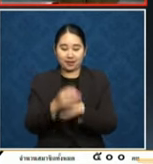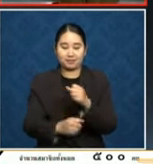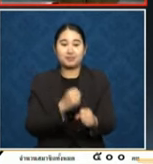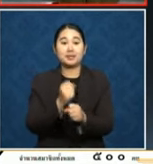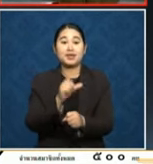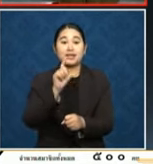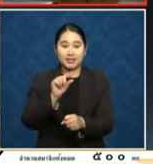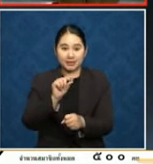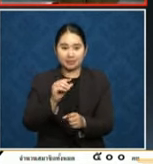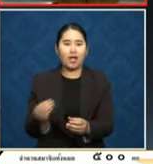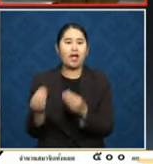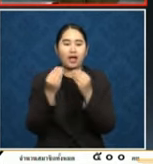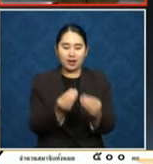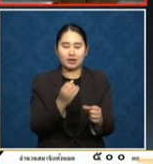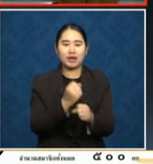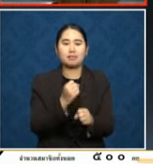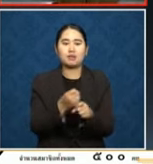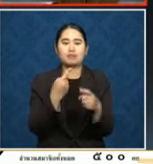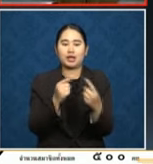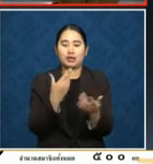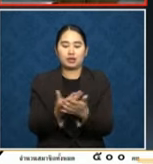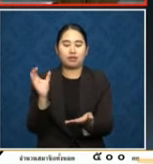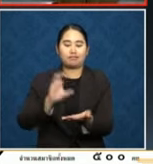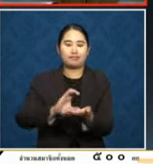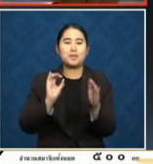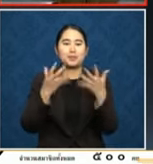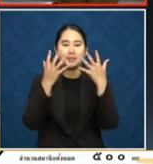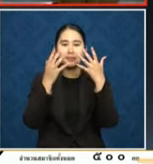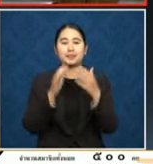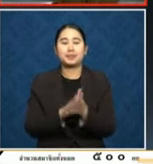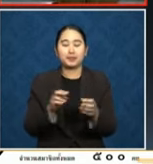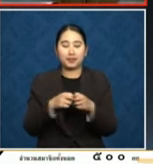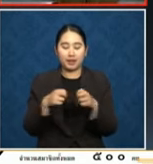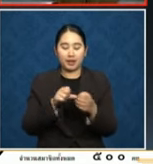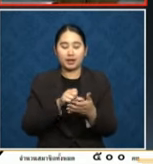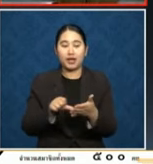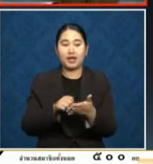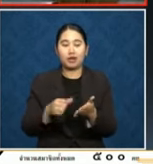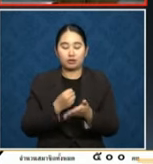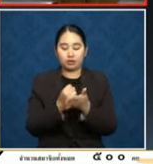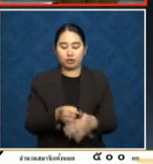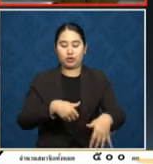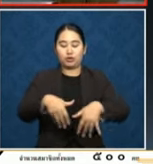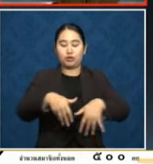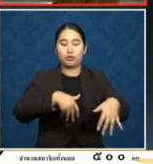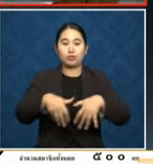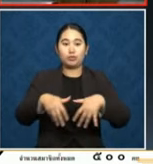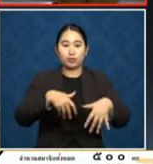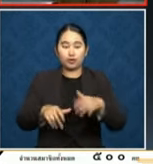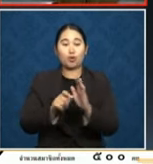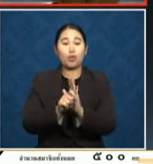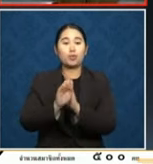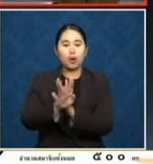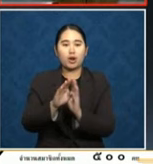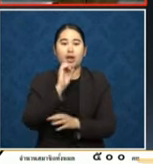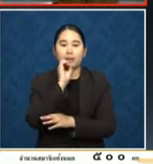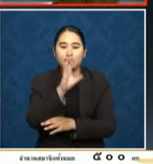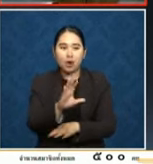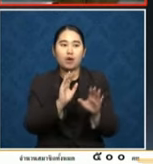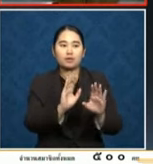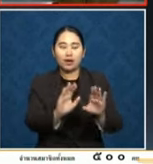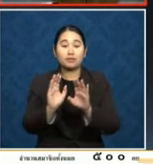ถ่ายโอนแต่งานแต่เม็ดเงินไม่โอนให้นะคะเพื่อเป็นการแก้ไขปัญหาความเดือดร้อนของพี่น้องประชาชนดิฉันขอฝากข้อห